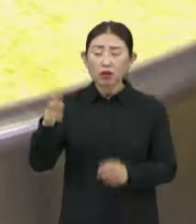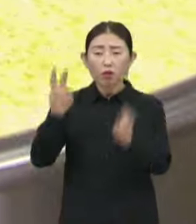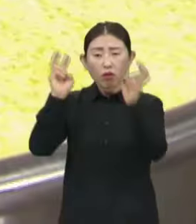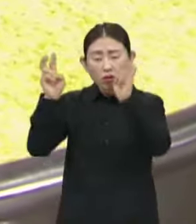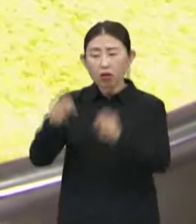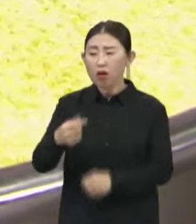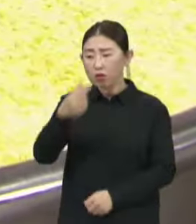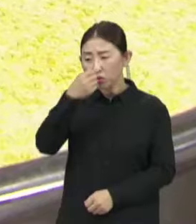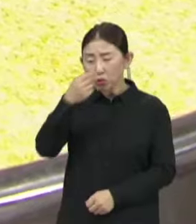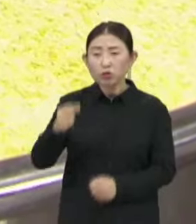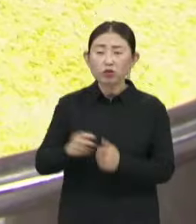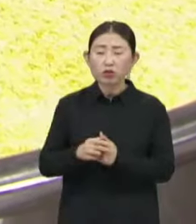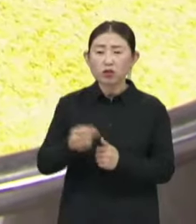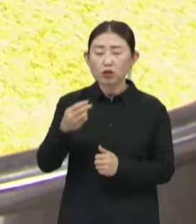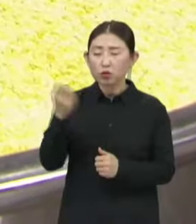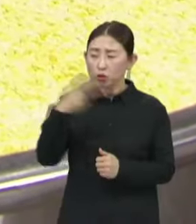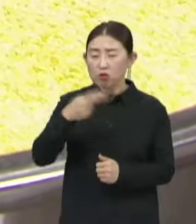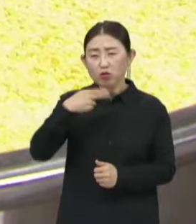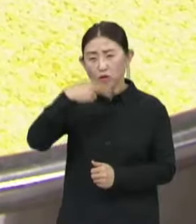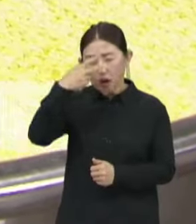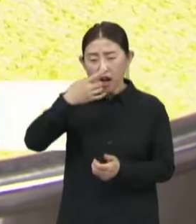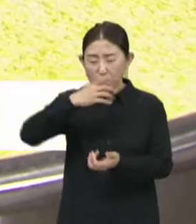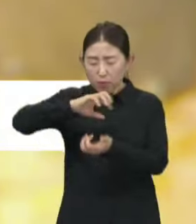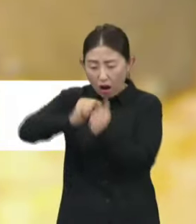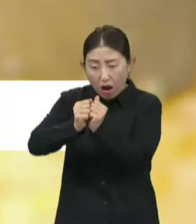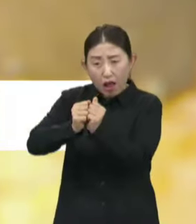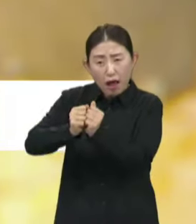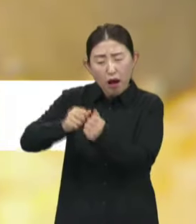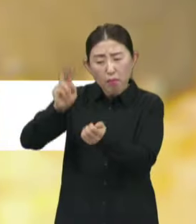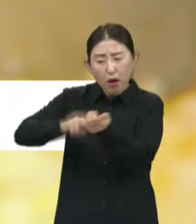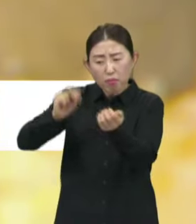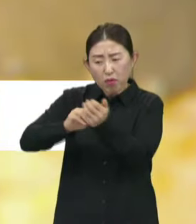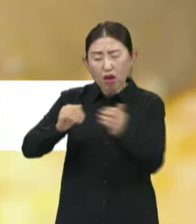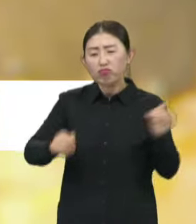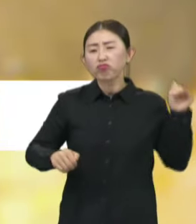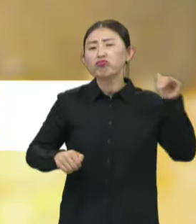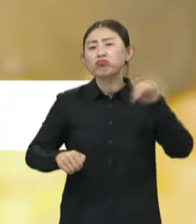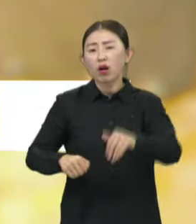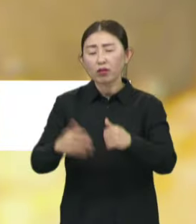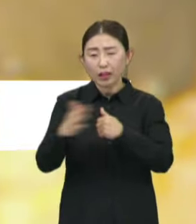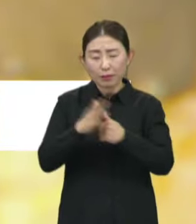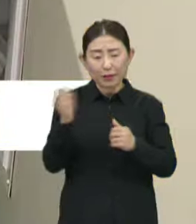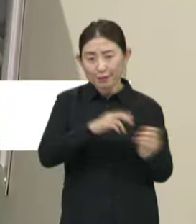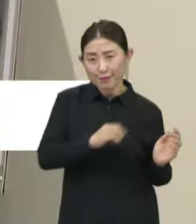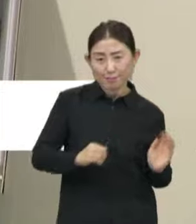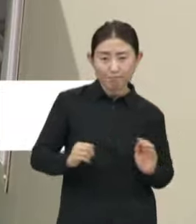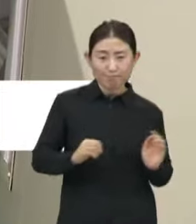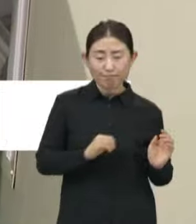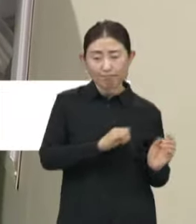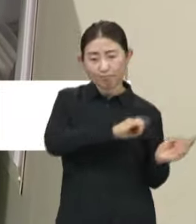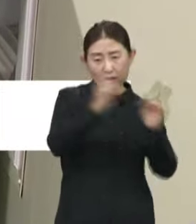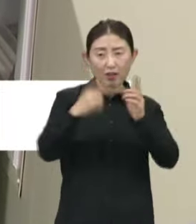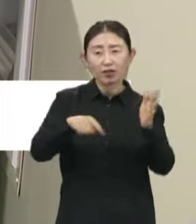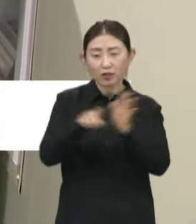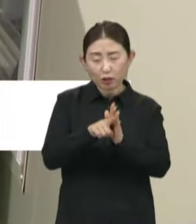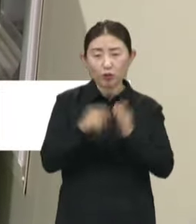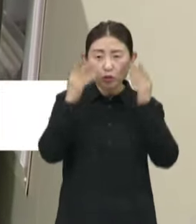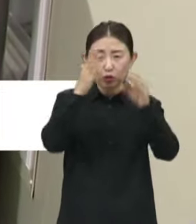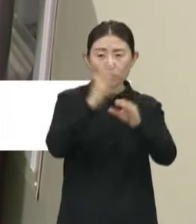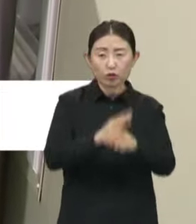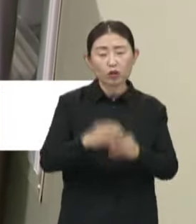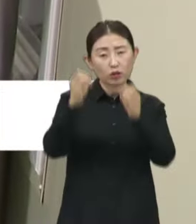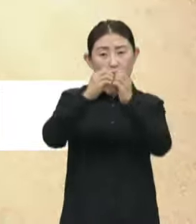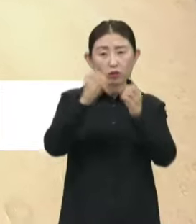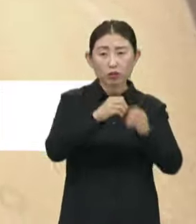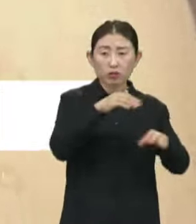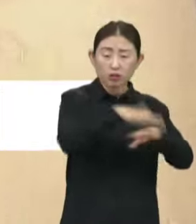있는 막걸리 시장에서도 향토 업체들이 반격을 준비하고 있습니다. 대전에서 생산된 쌀과 전통 기법으로 술을